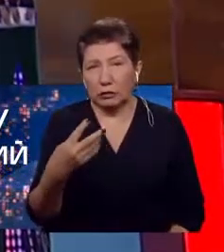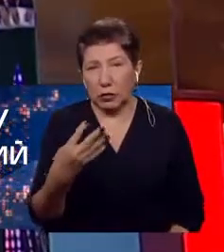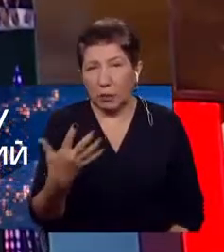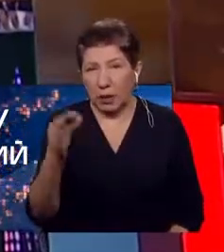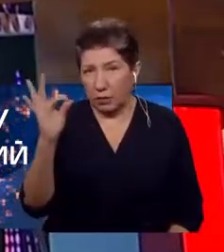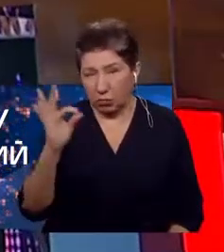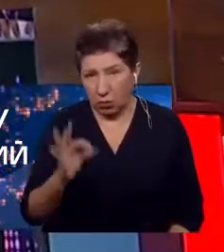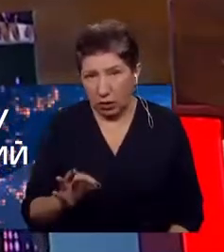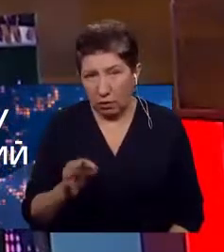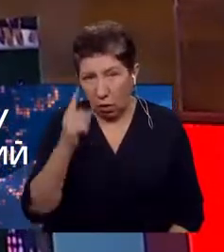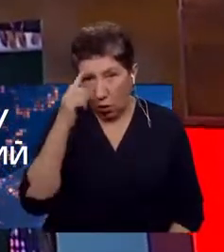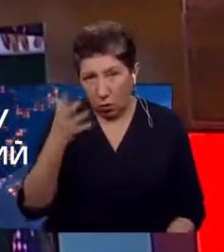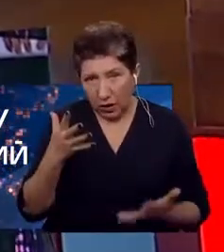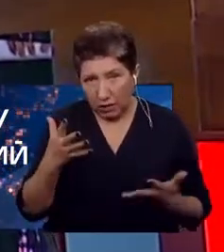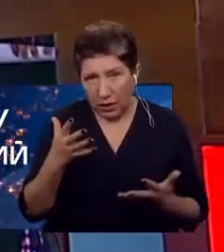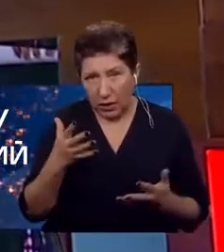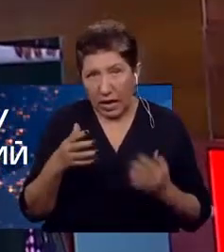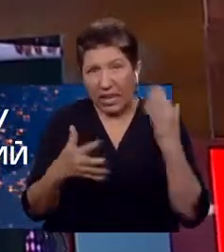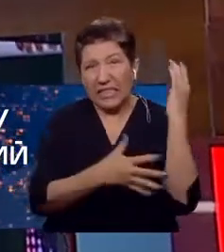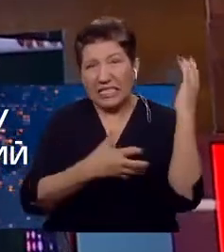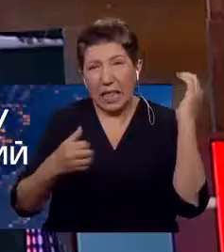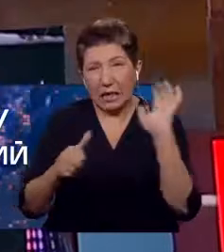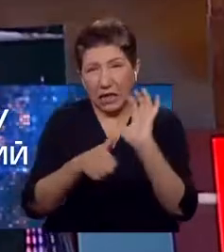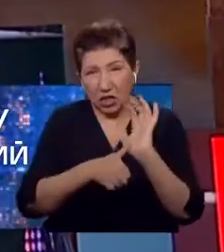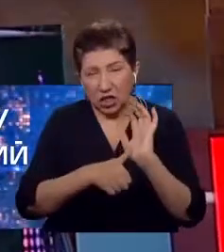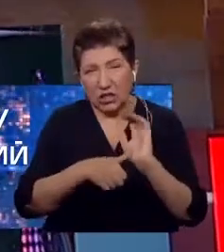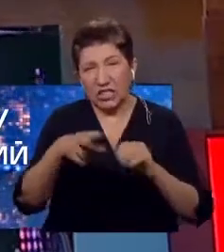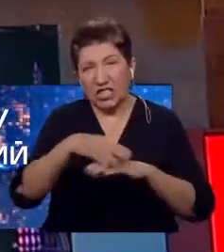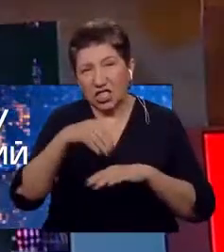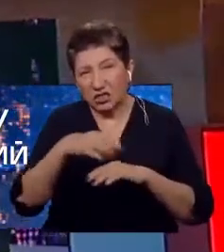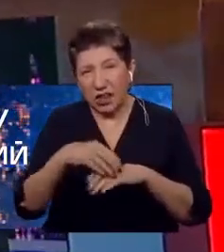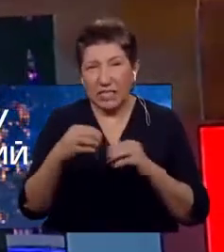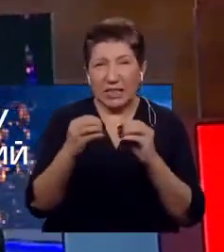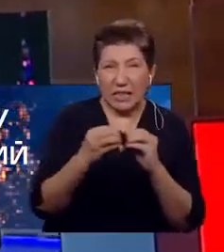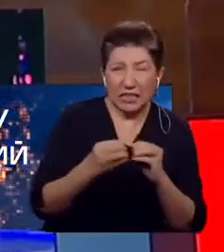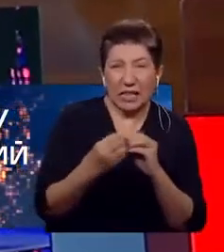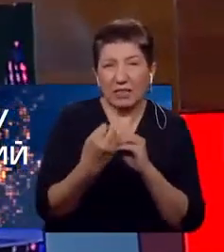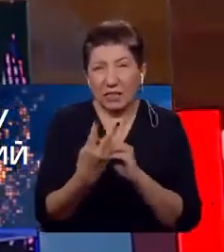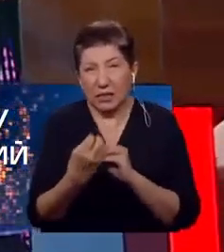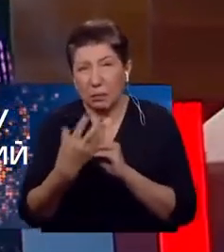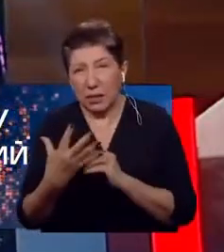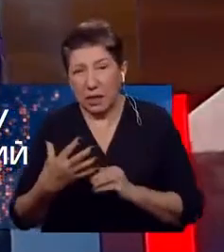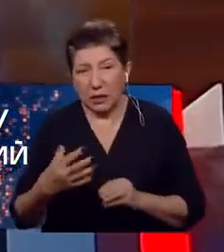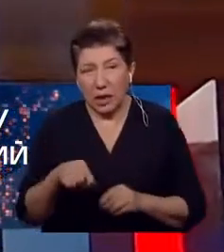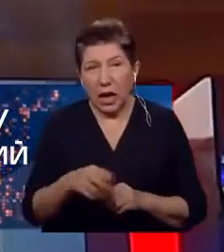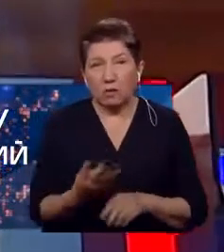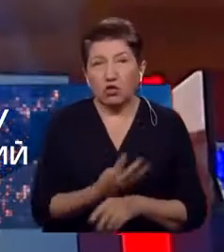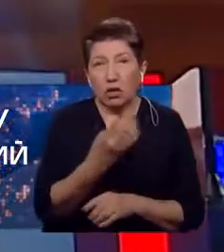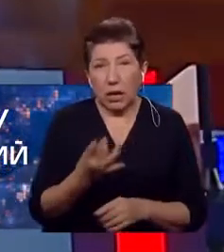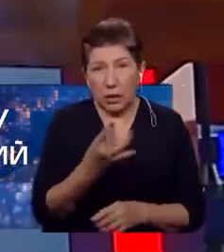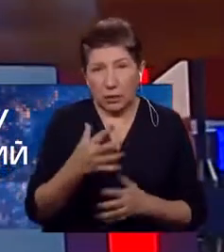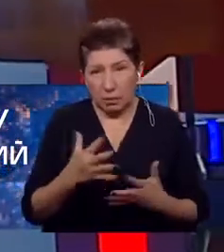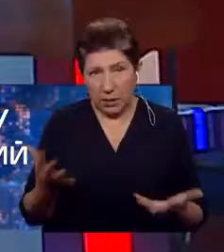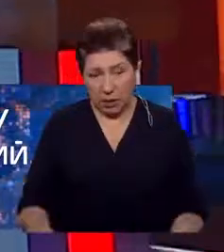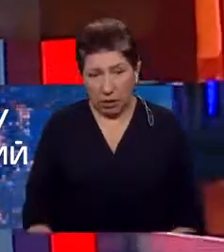43-45%. Уявіть собі, Ісландія 6, Швеція, Норвегія, Фінляндія 10, 12, 15, Франція в 4 рази більше. Пане